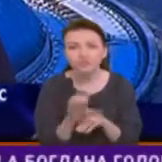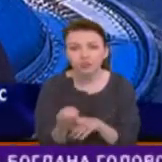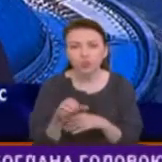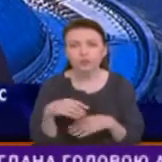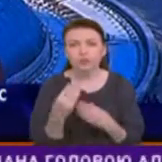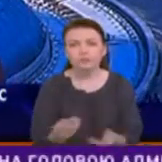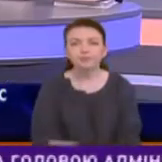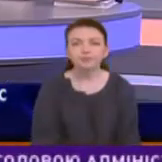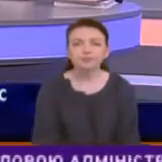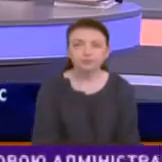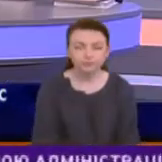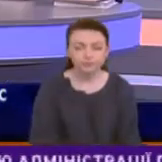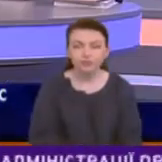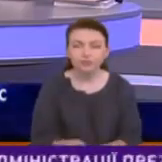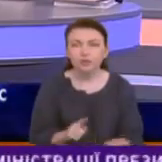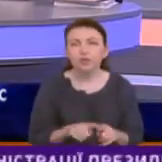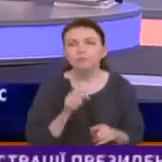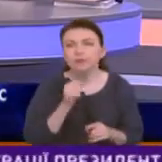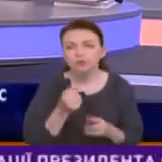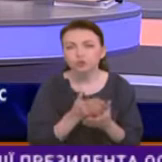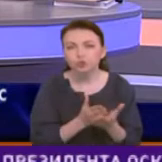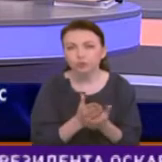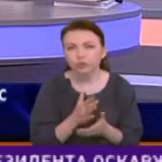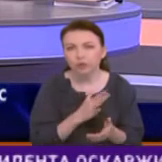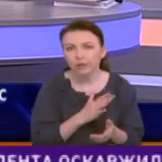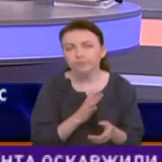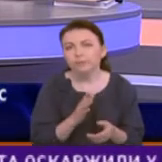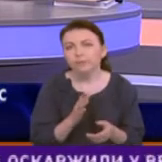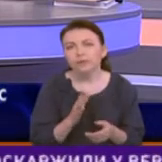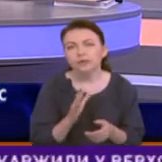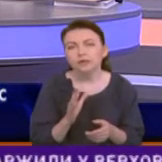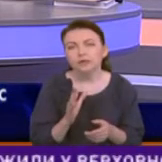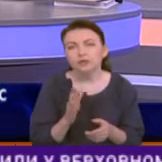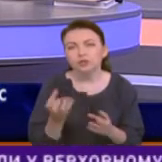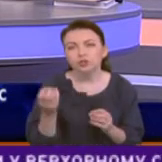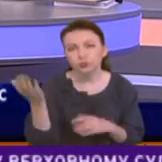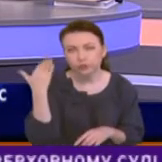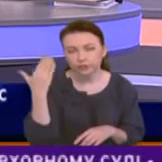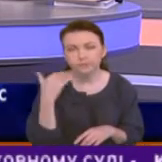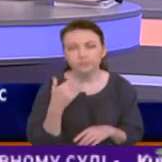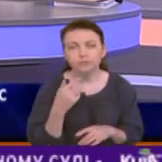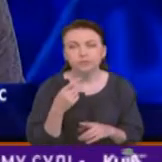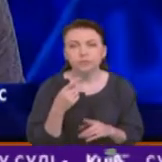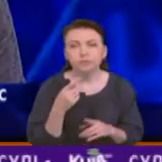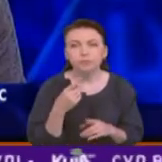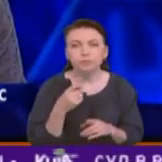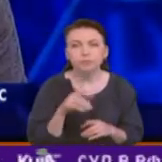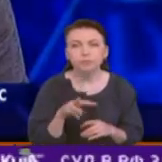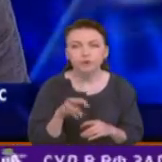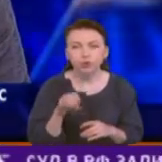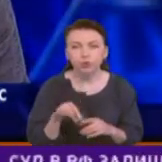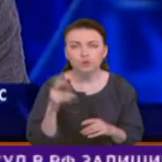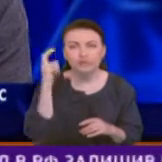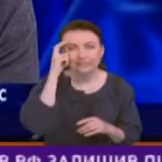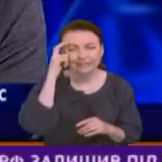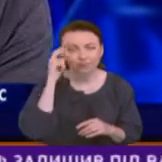був прес-службу Сумської єпархії, коли там був владика Йонафан, і це була одна з найкращих прес-служб ще тоді митрополії Московської, Київської.